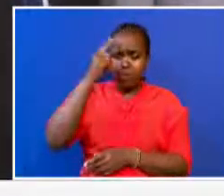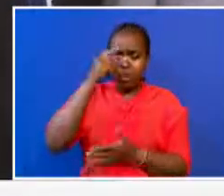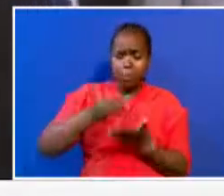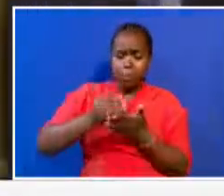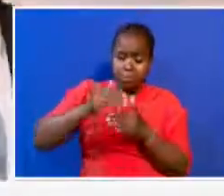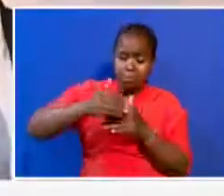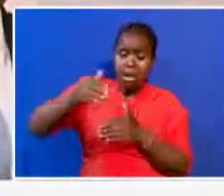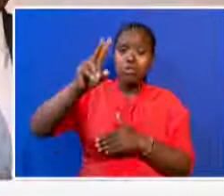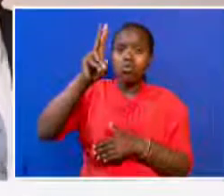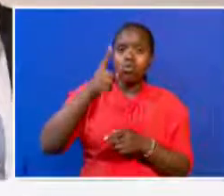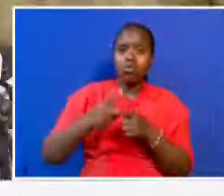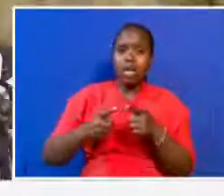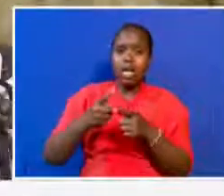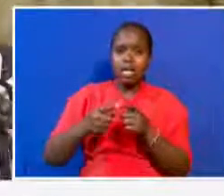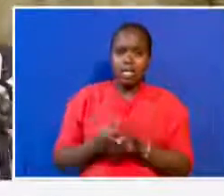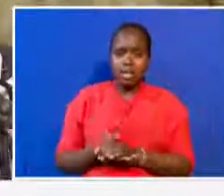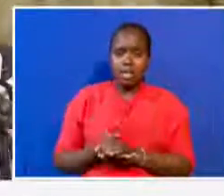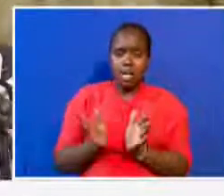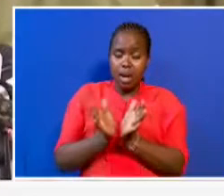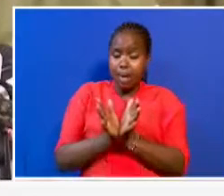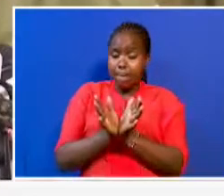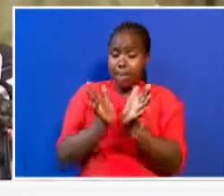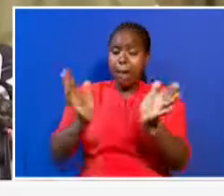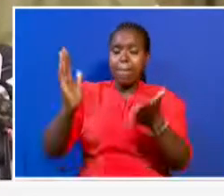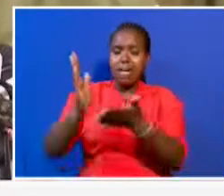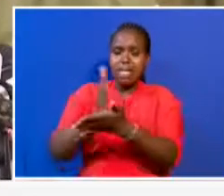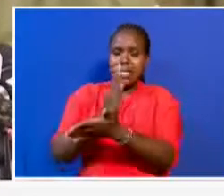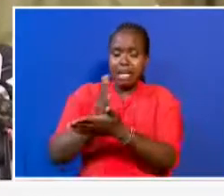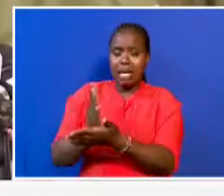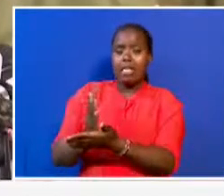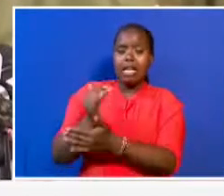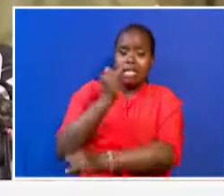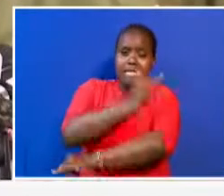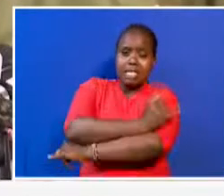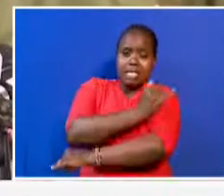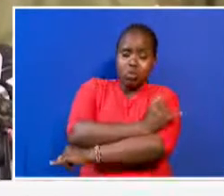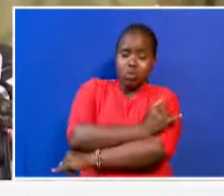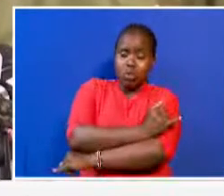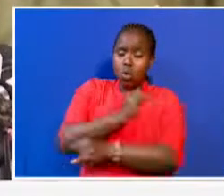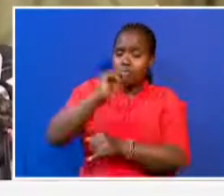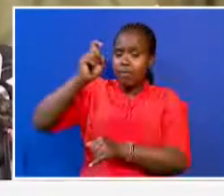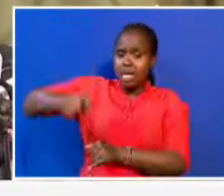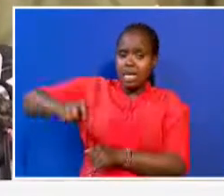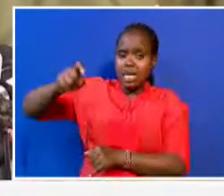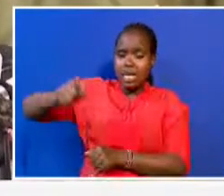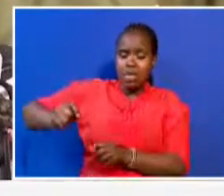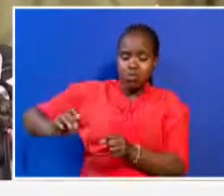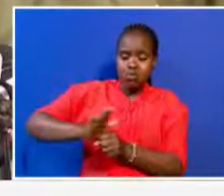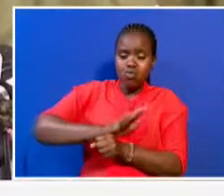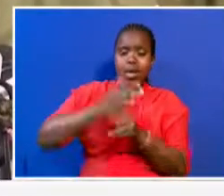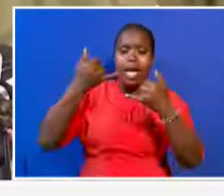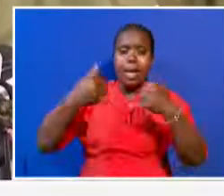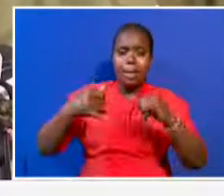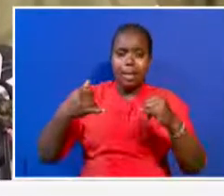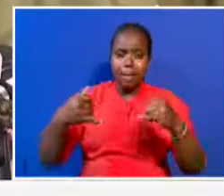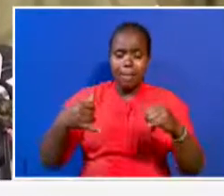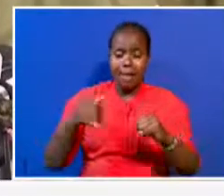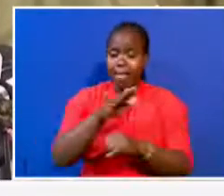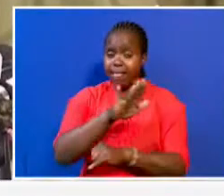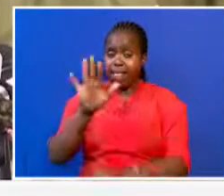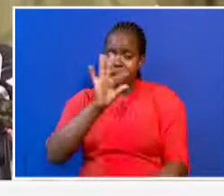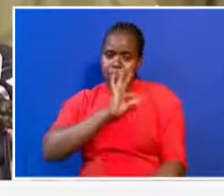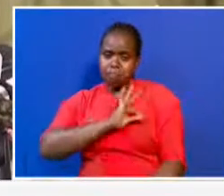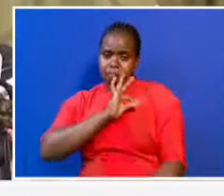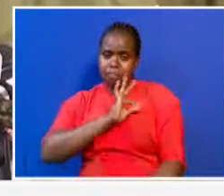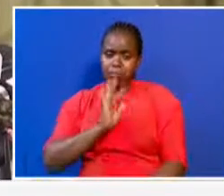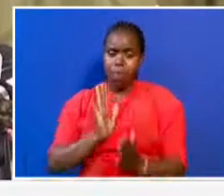miaka miwili ijayo. Public sector institutions will be required to fully implement the